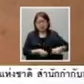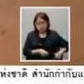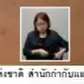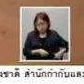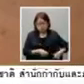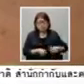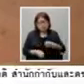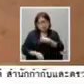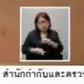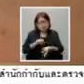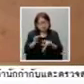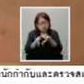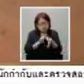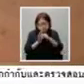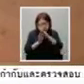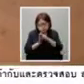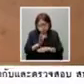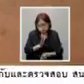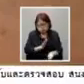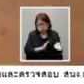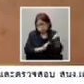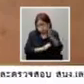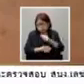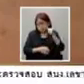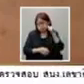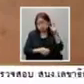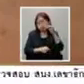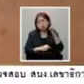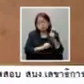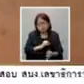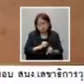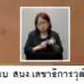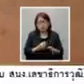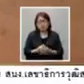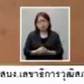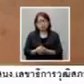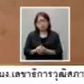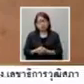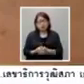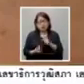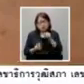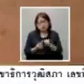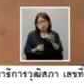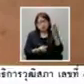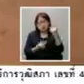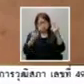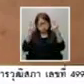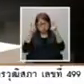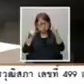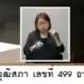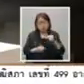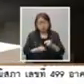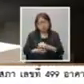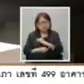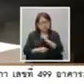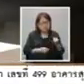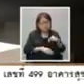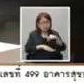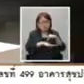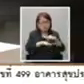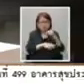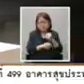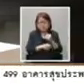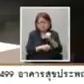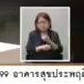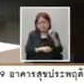เรื่องนี้และเหตุการณ์นี้มันเกิดขึ้นก่อนที่ท่านนายกจะเข้าปฏิบัติหน้าที่และข้อที่4เนี่ยนะ